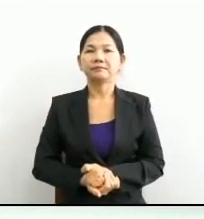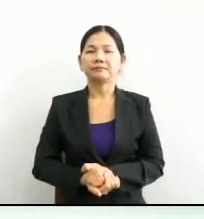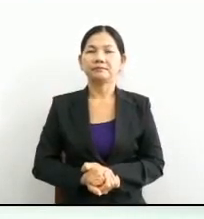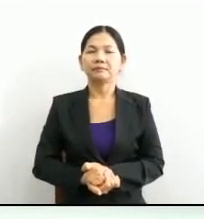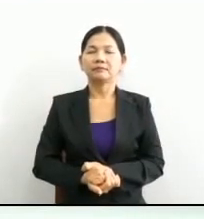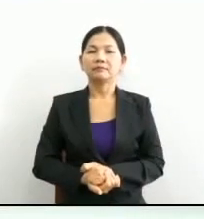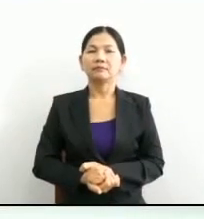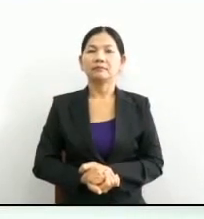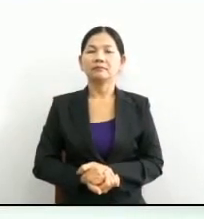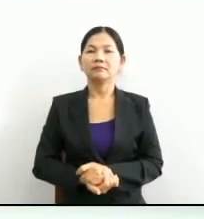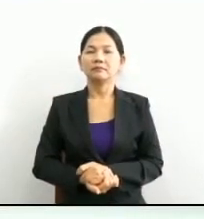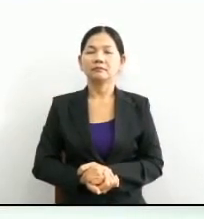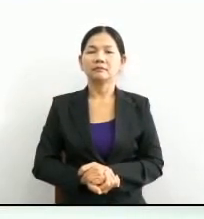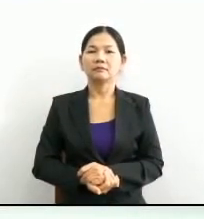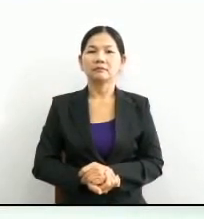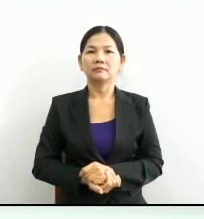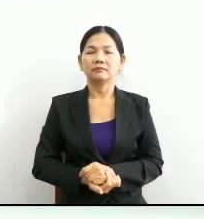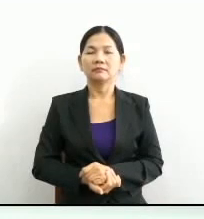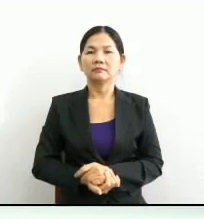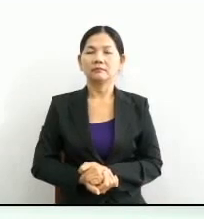nâng pía